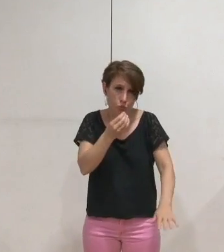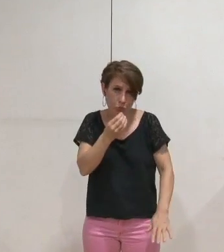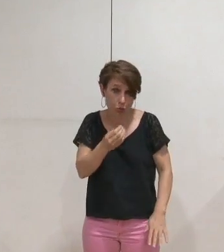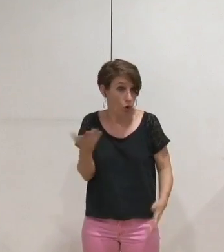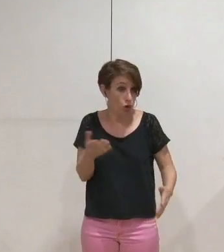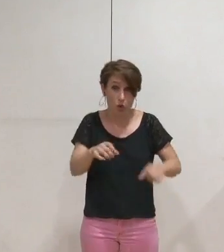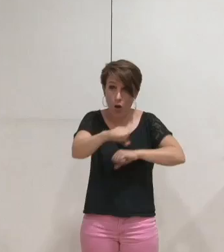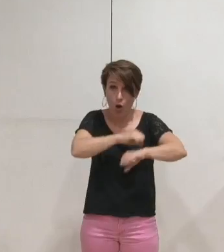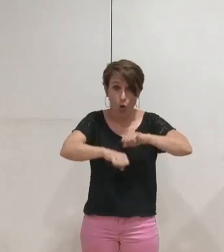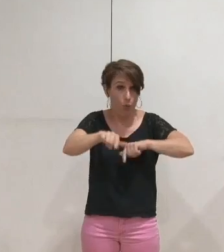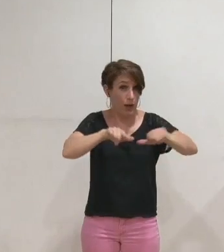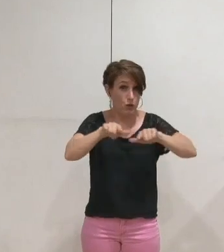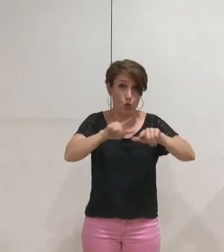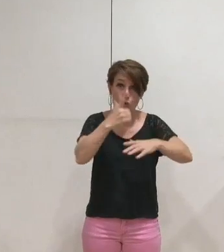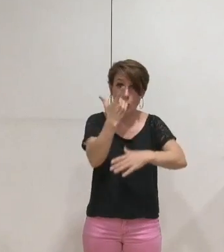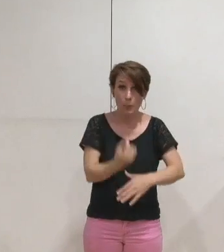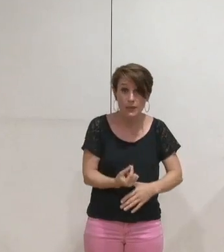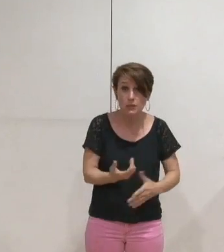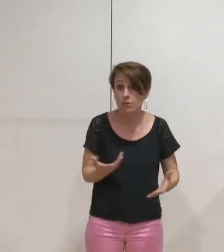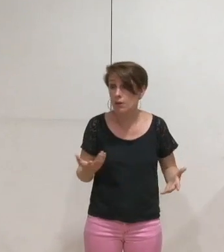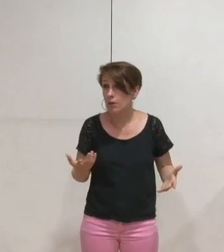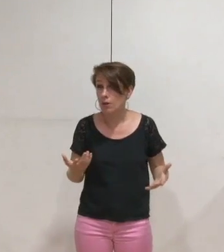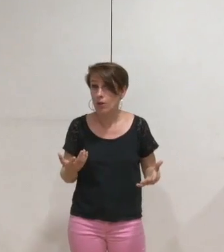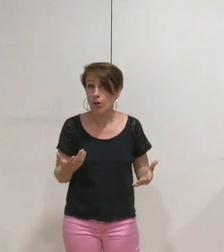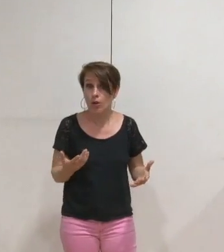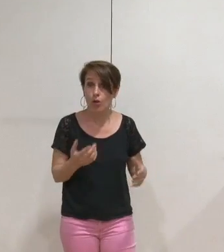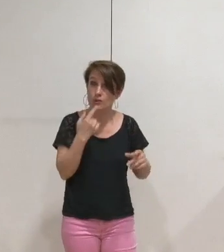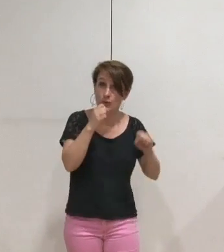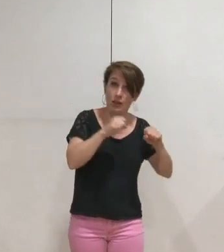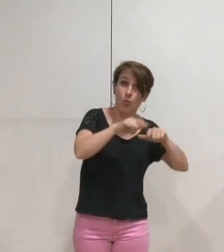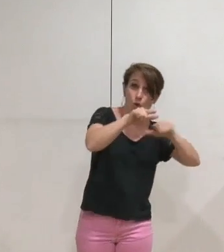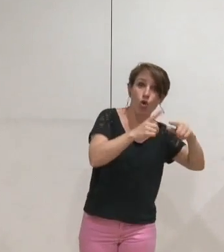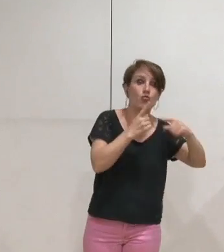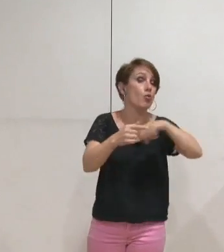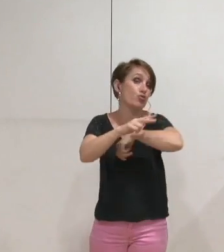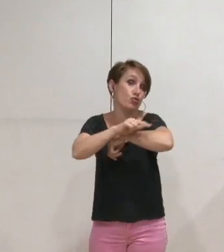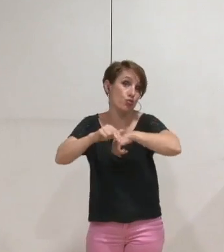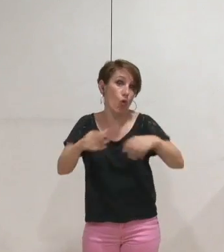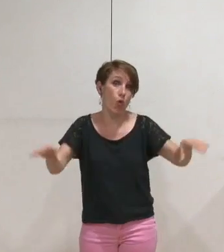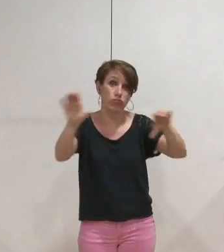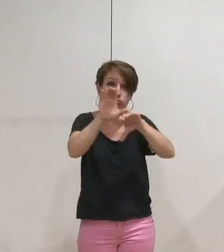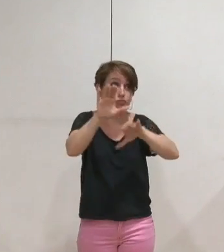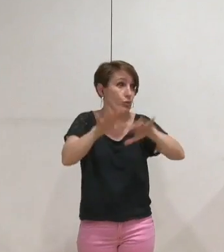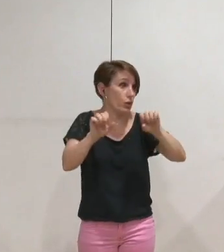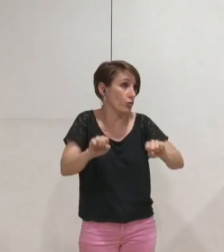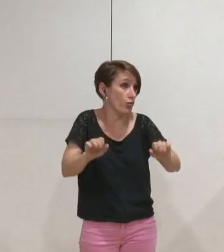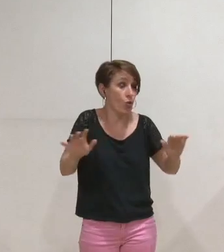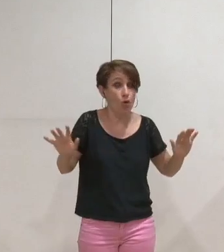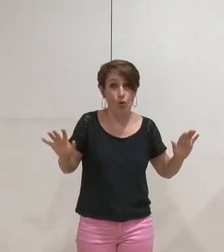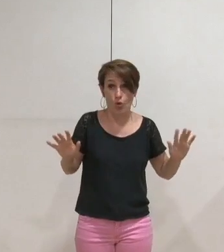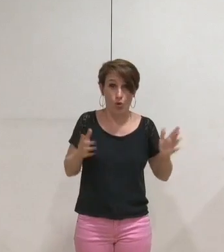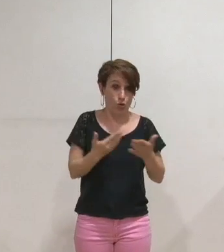logement mixte donc avec éventuellement de l'activité euh donc les les choses sont en cours de